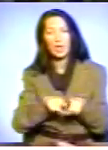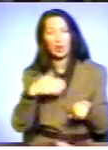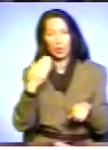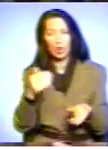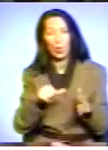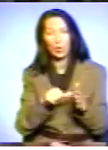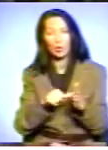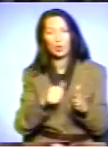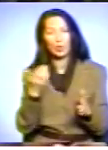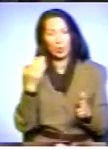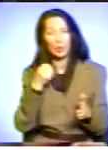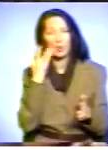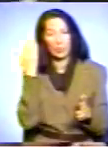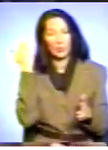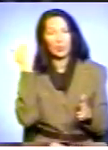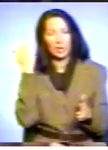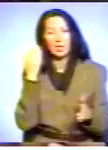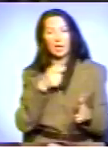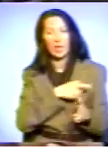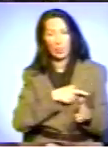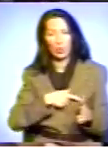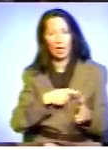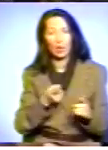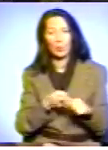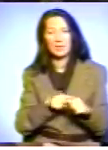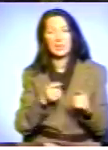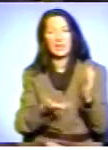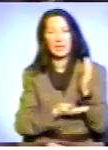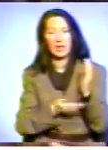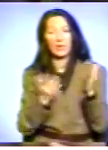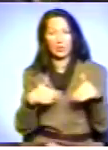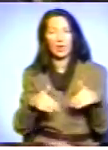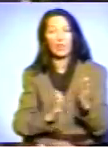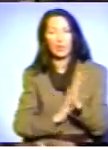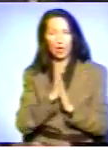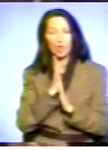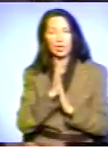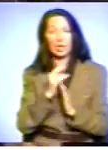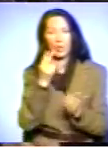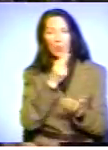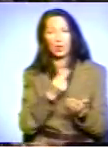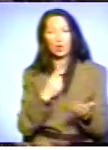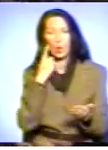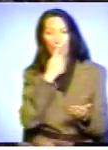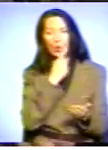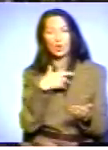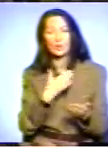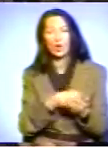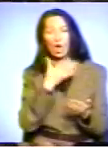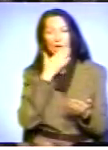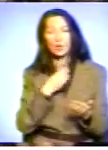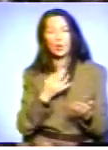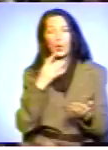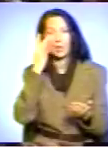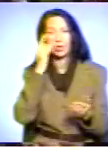він був у попередній каденції депутатом. Ці деревця вже повиростали і милують око своєю красою. І літом